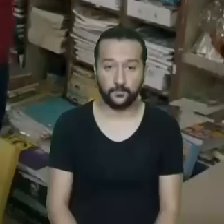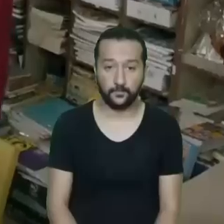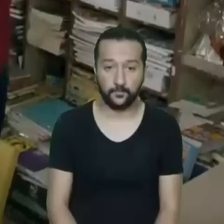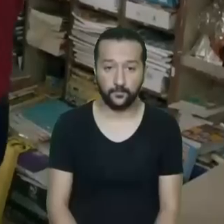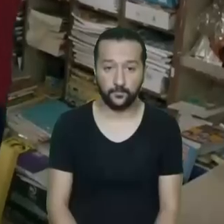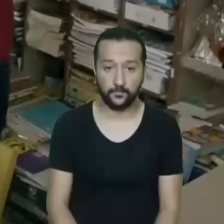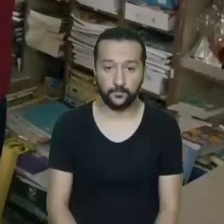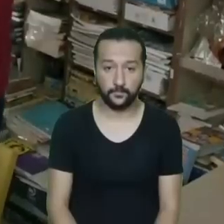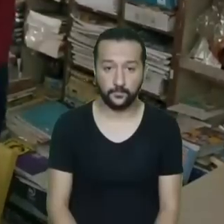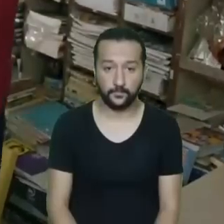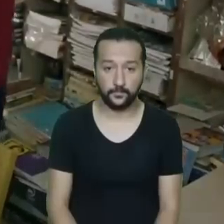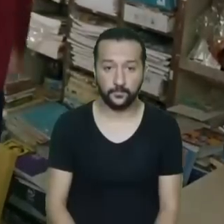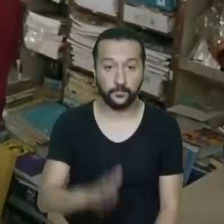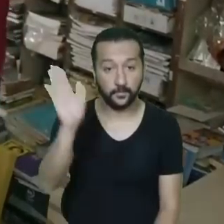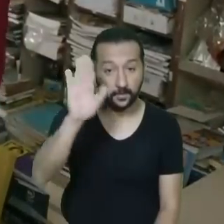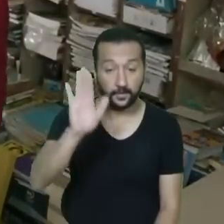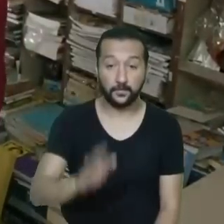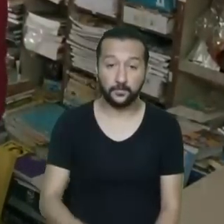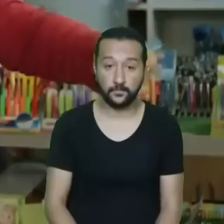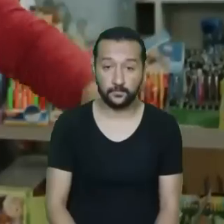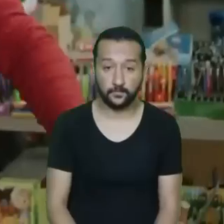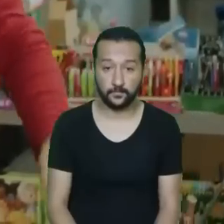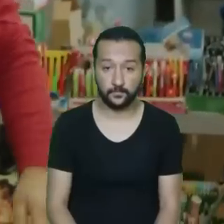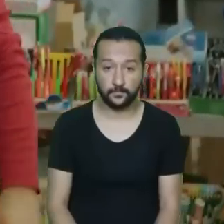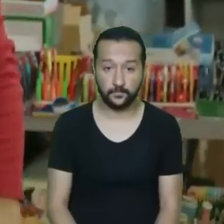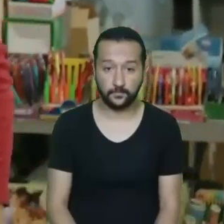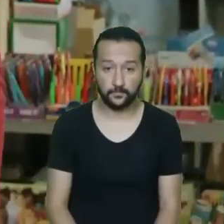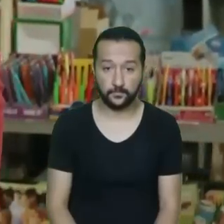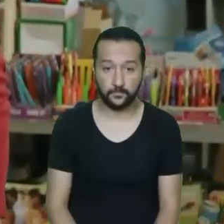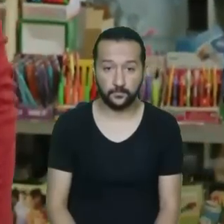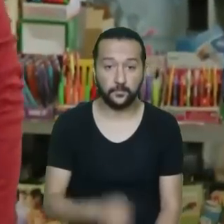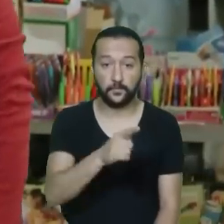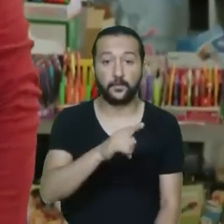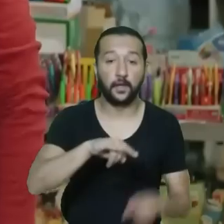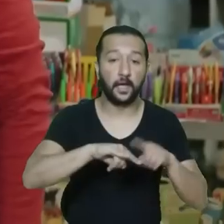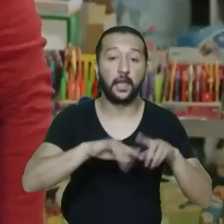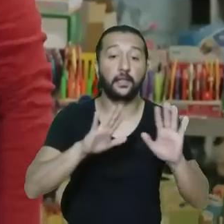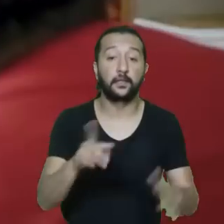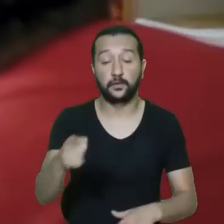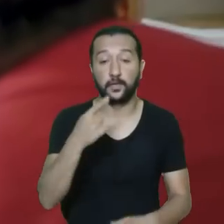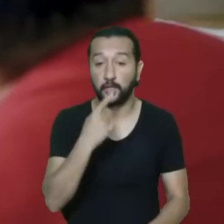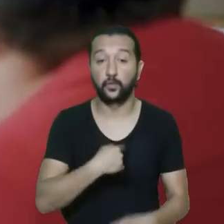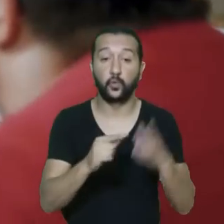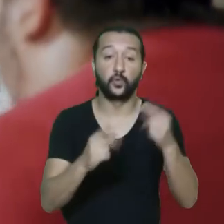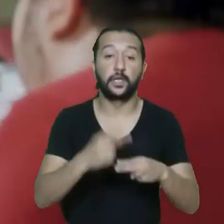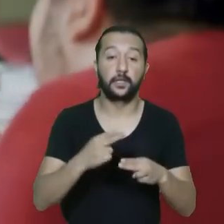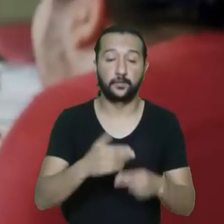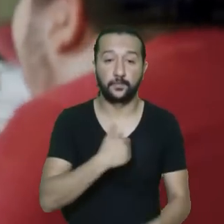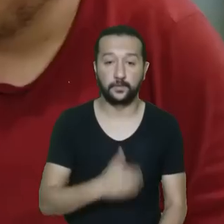Zıplamaktan terlemiş. Sibel televizyonun önüne geçip dikkatini dağıtmaya çalıştı. Halo değil, Zeyir diyorlar ba.